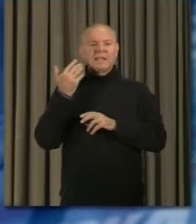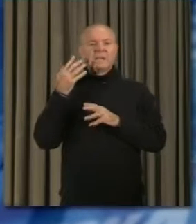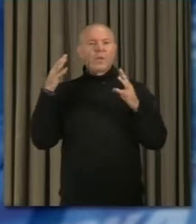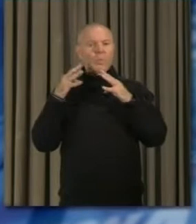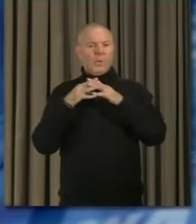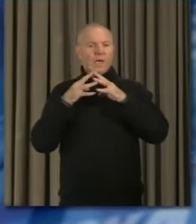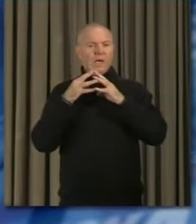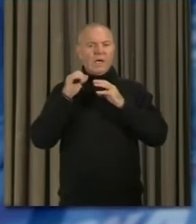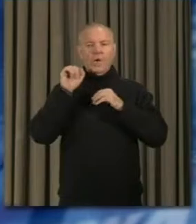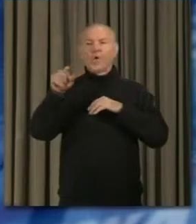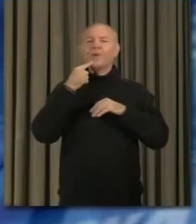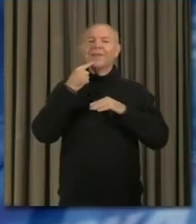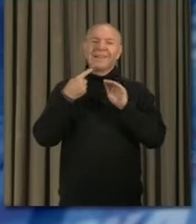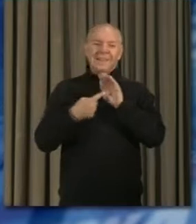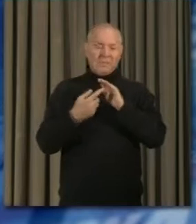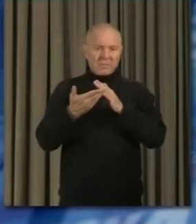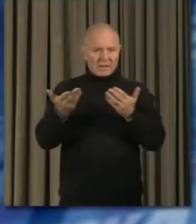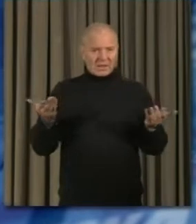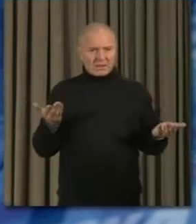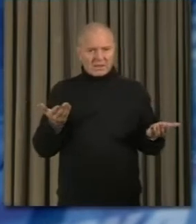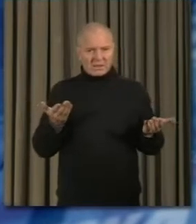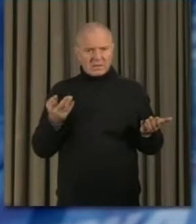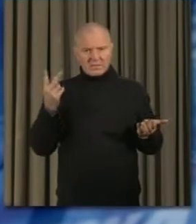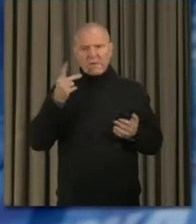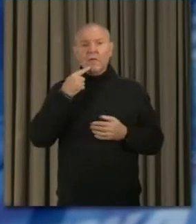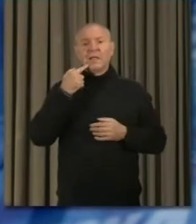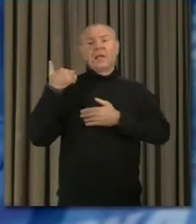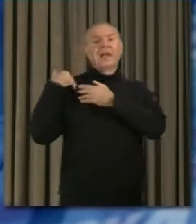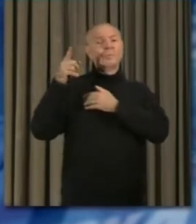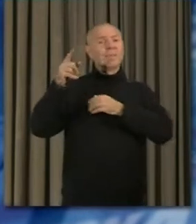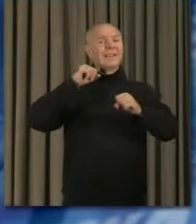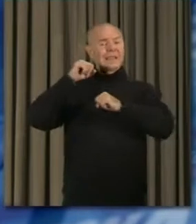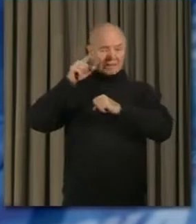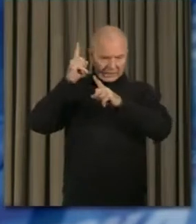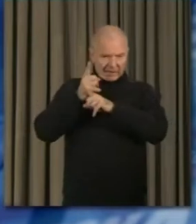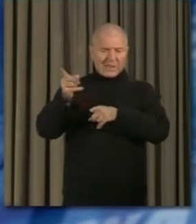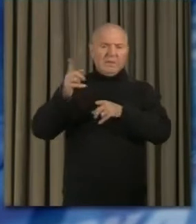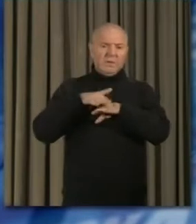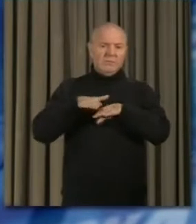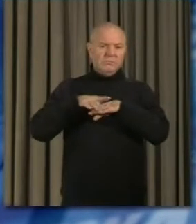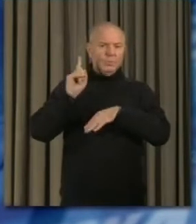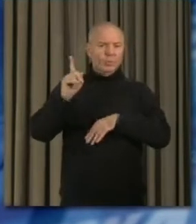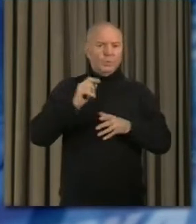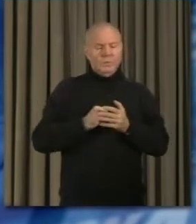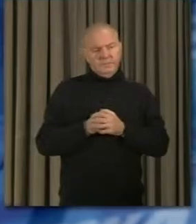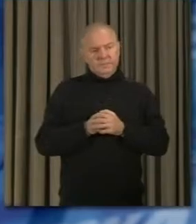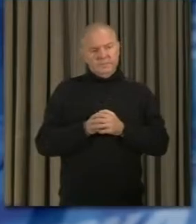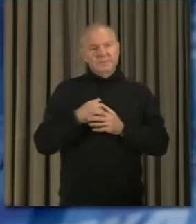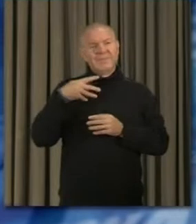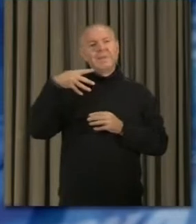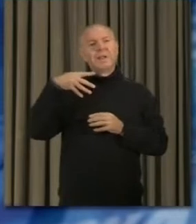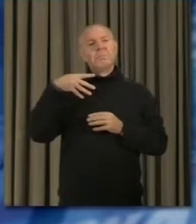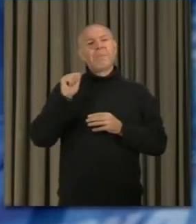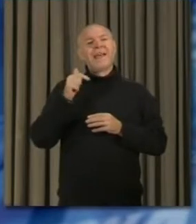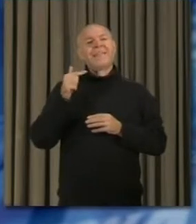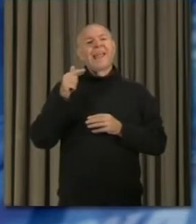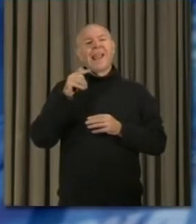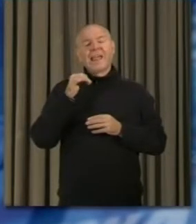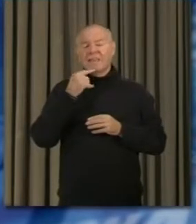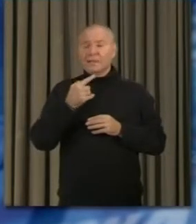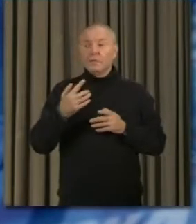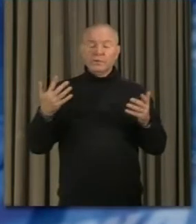nei confronti dei dipendenti, ma richiamando chi ha funzioni dirigenziali a svolgere i propri compiti. Conclude Matella. Ci auguriamo che si vada